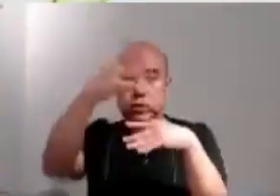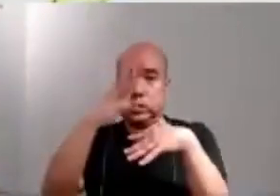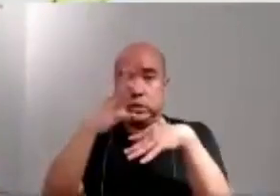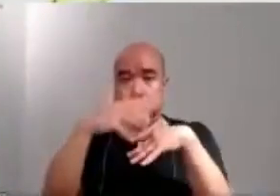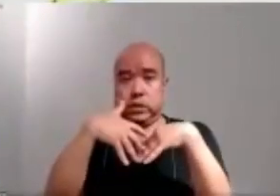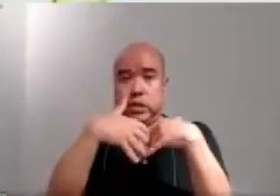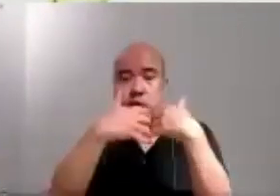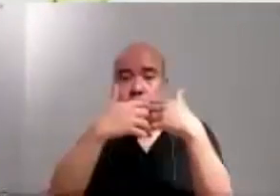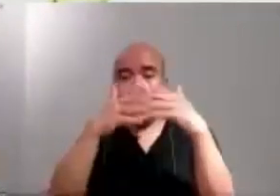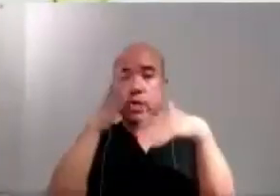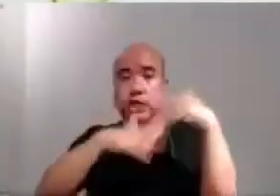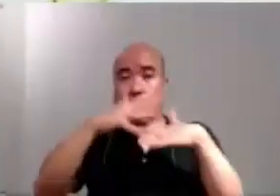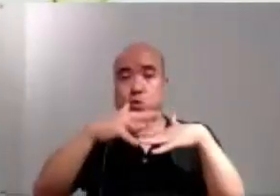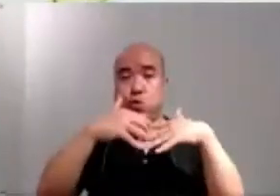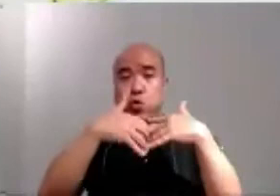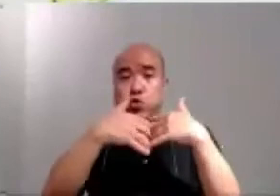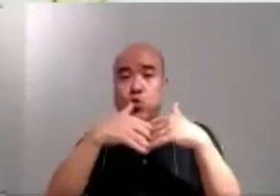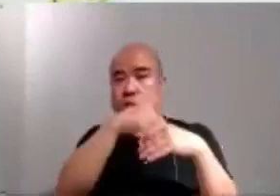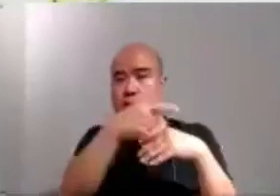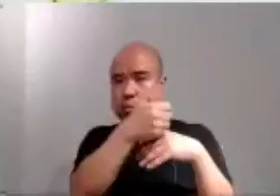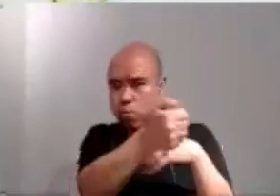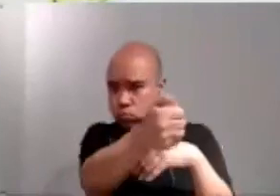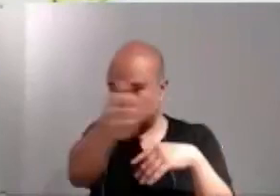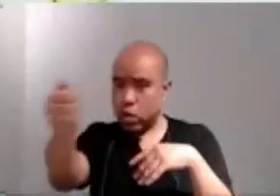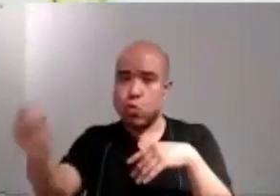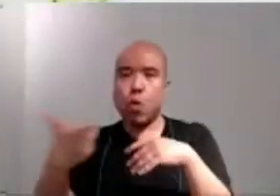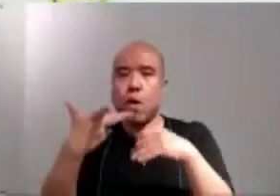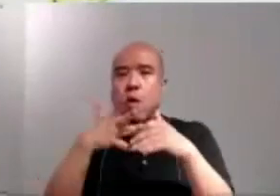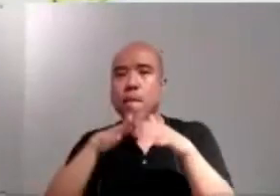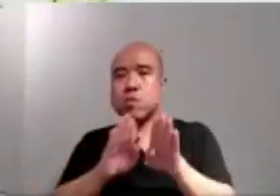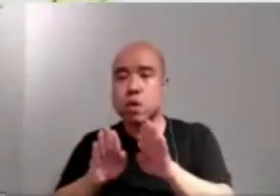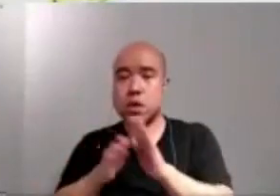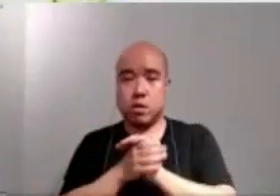同埋制作团队，感恩有大家一齐同行。